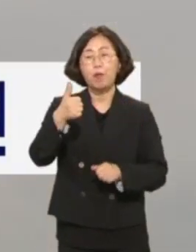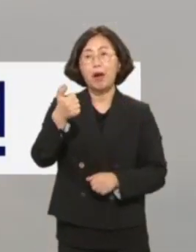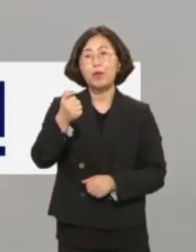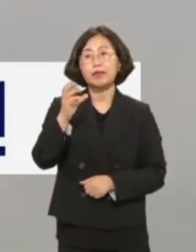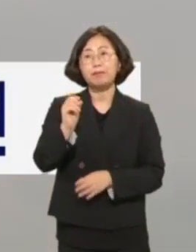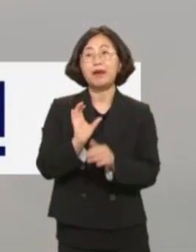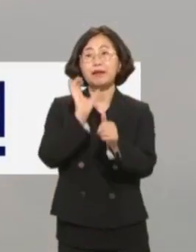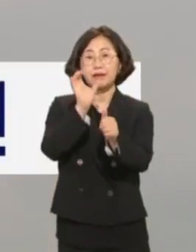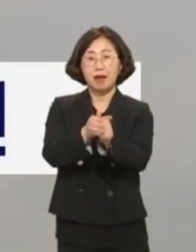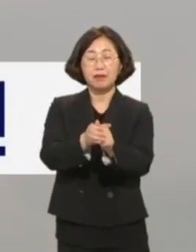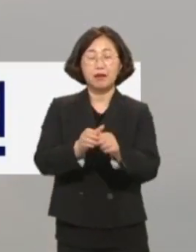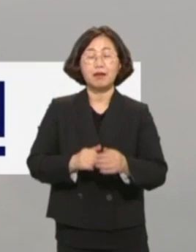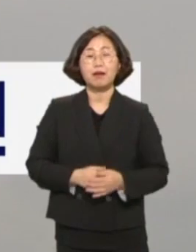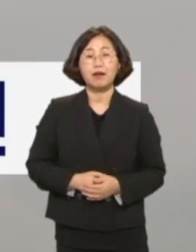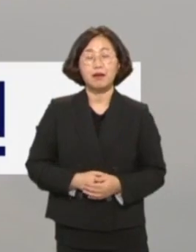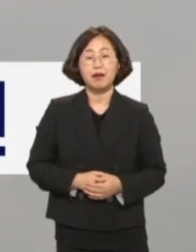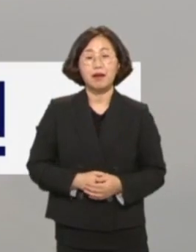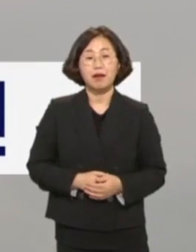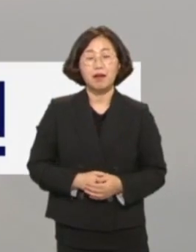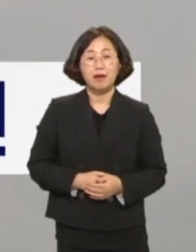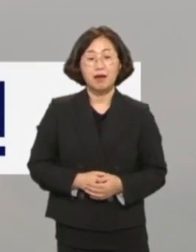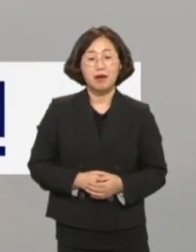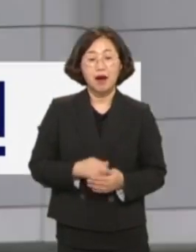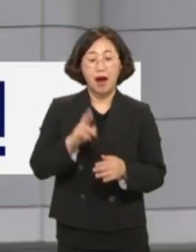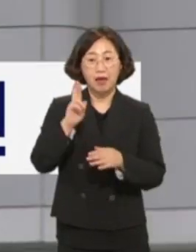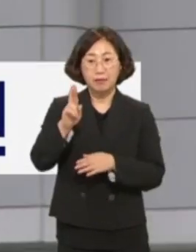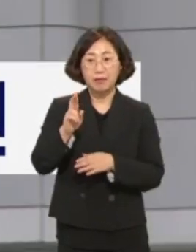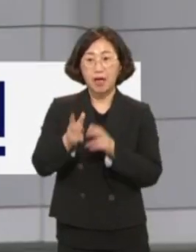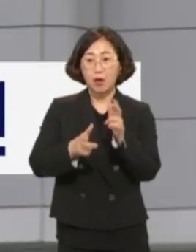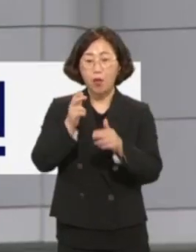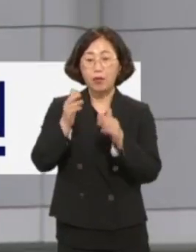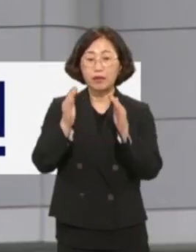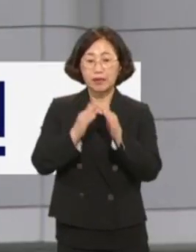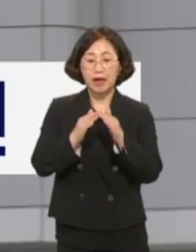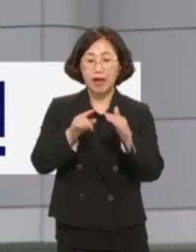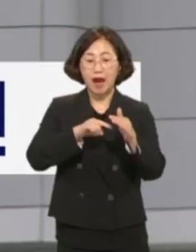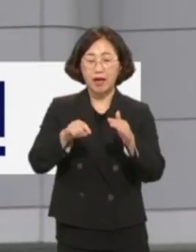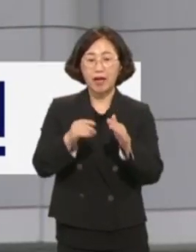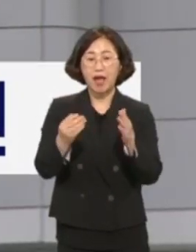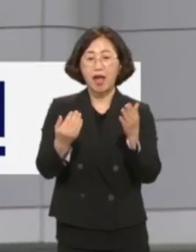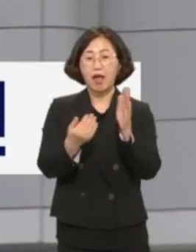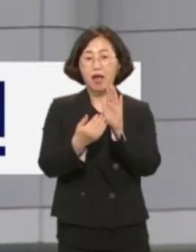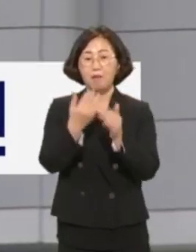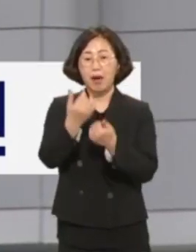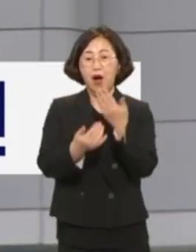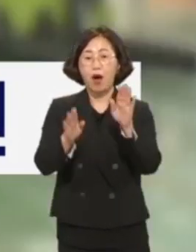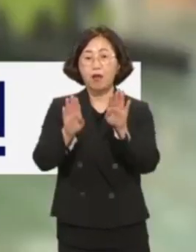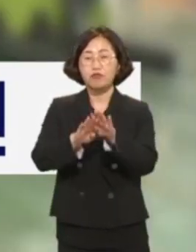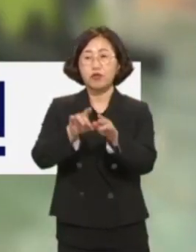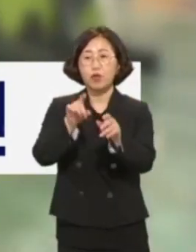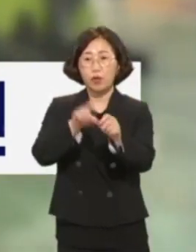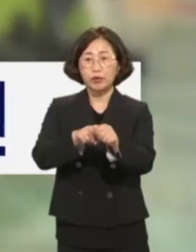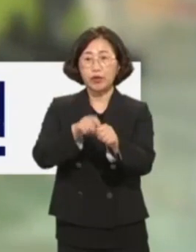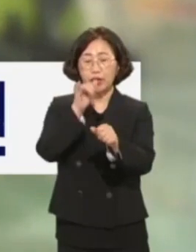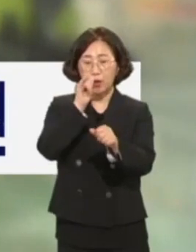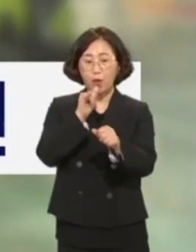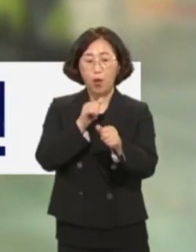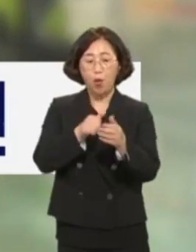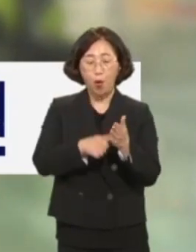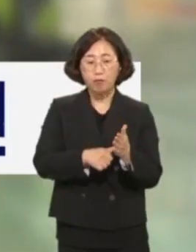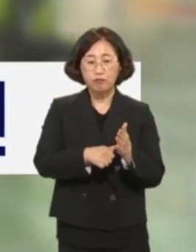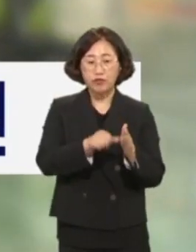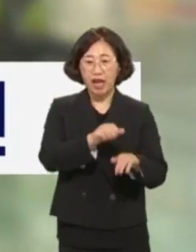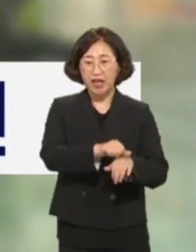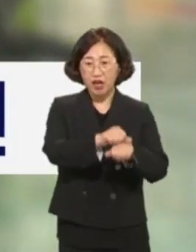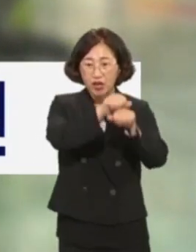부과하기로 했습니다 소방본부는 금산공장에 공장 내 방화문을 항상 고정해 두었고 고무 타이어를